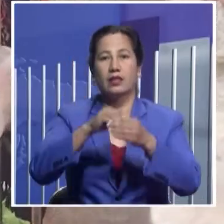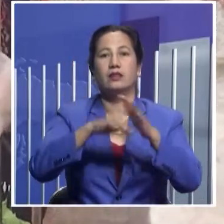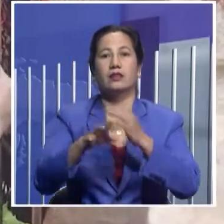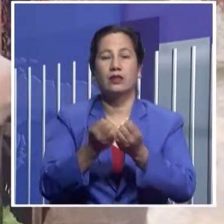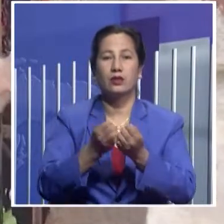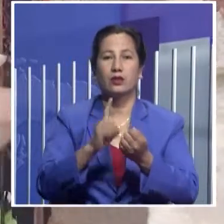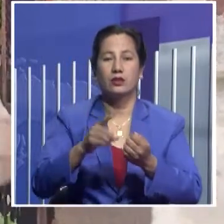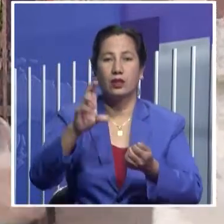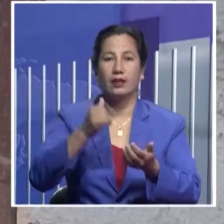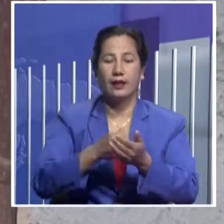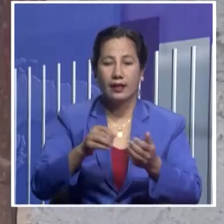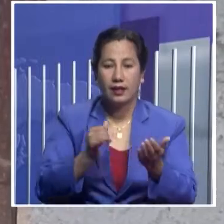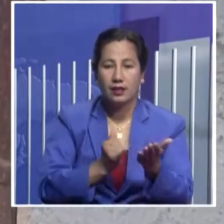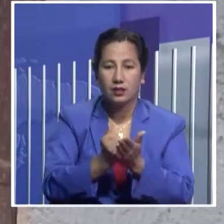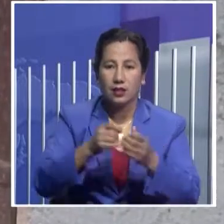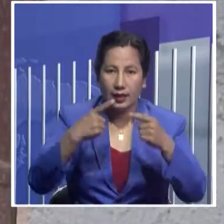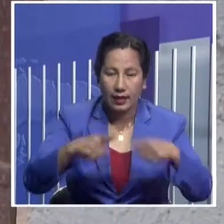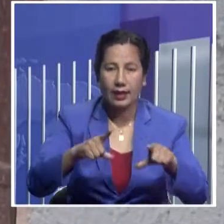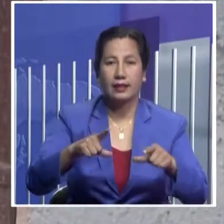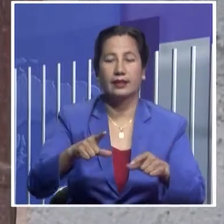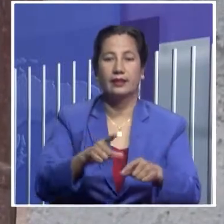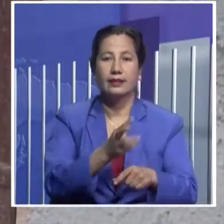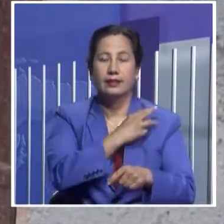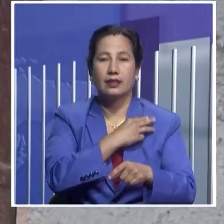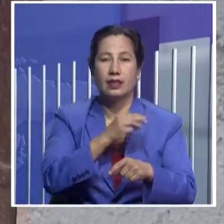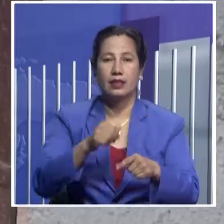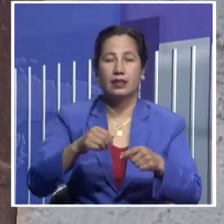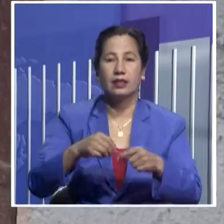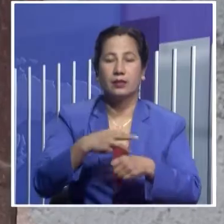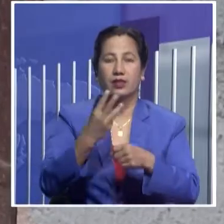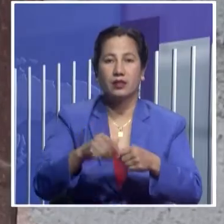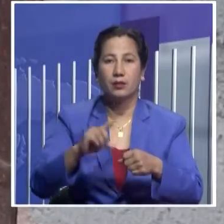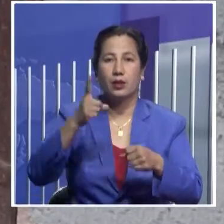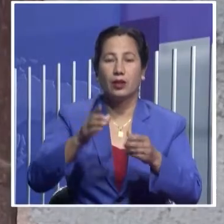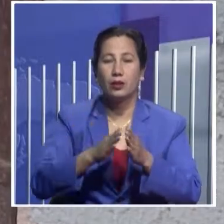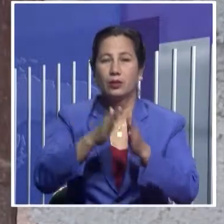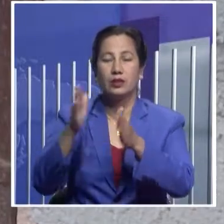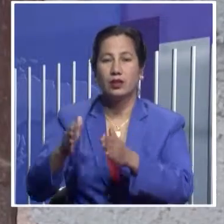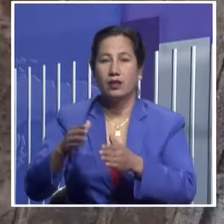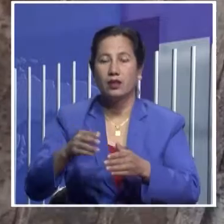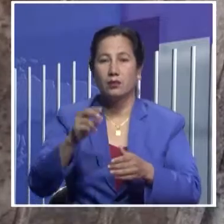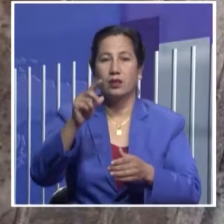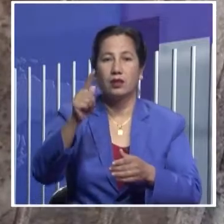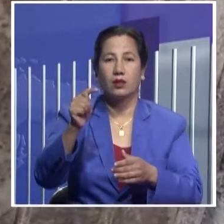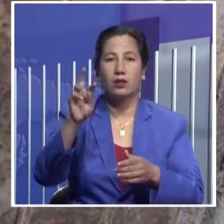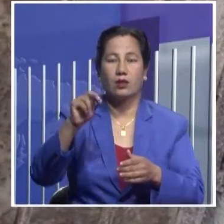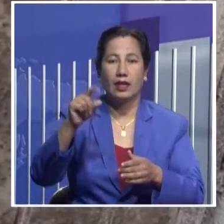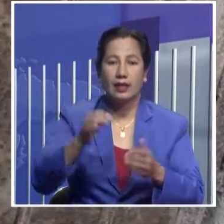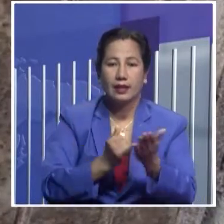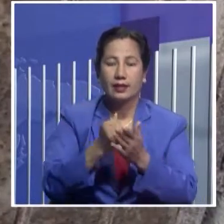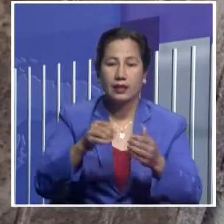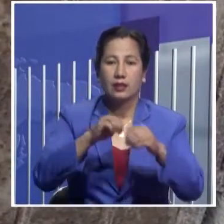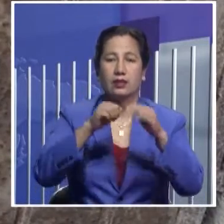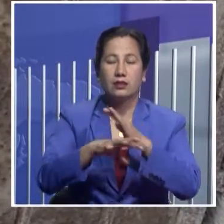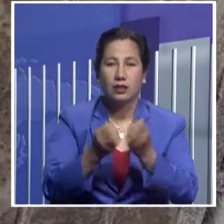छ। दाङका भूमिहीन किसानको आर्थिक आयार्जन वृद्धि गर्न स्वान संस्थाले पहिलो चरणमा करार खेती कार्यक्रम सञ्चालन गरेको हो। अहिले